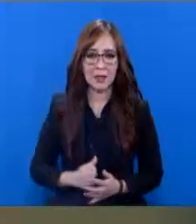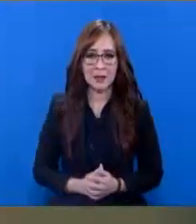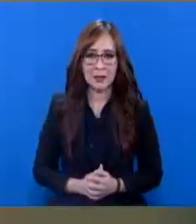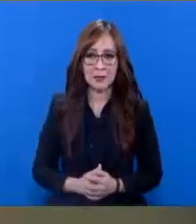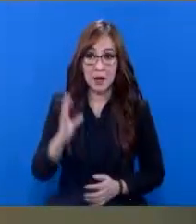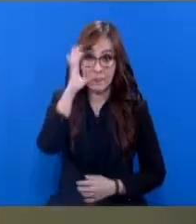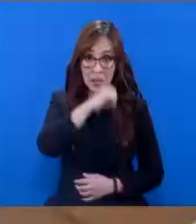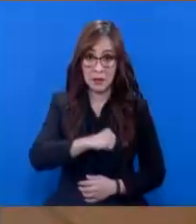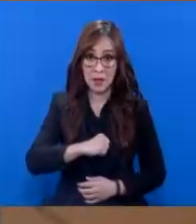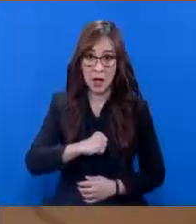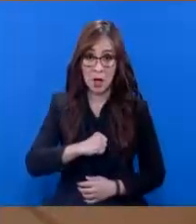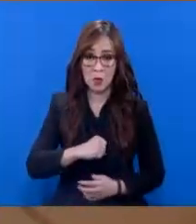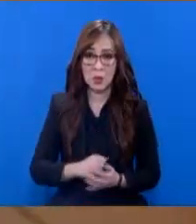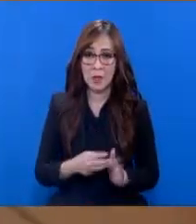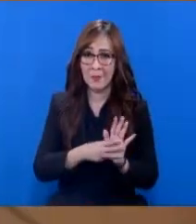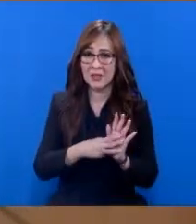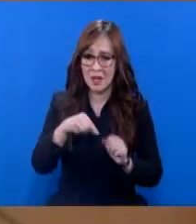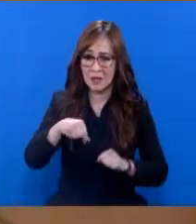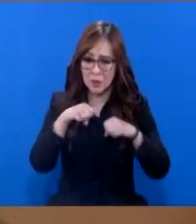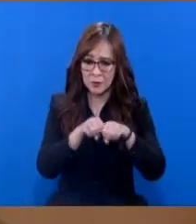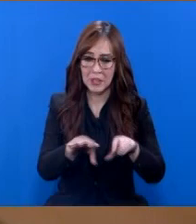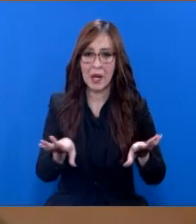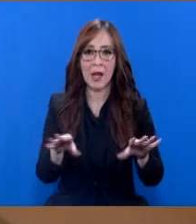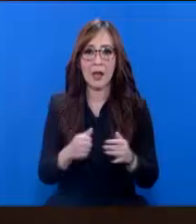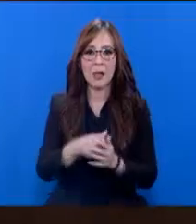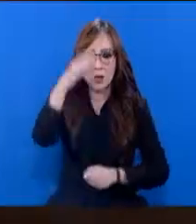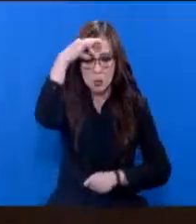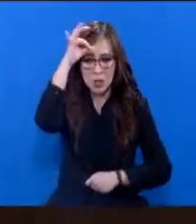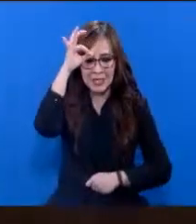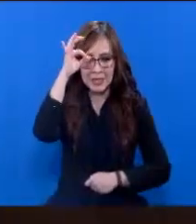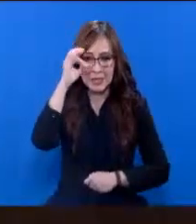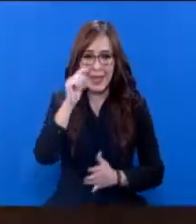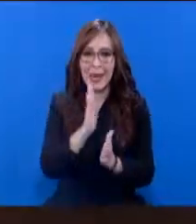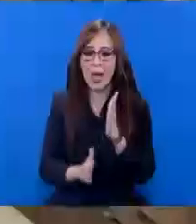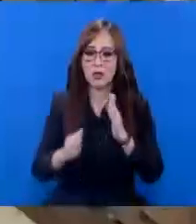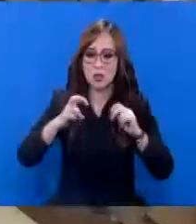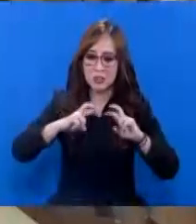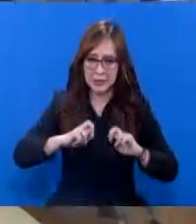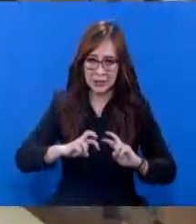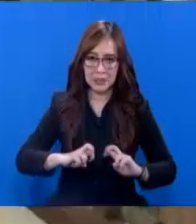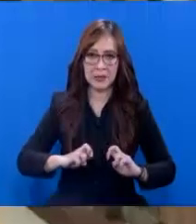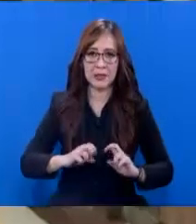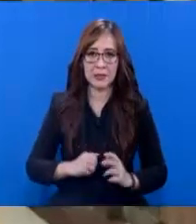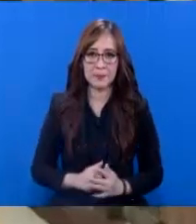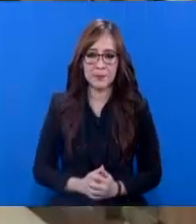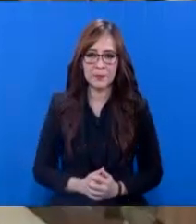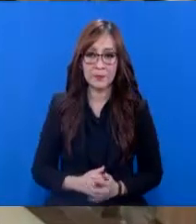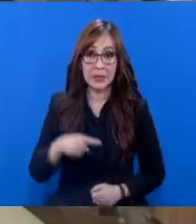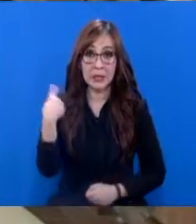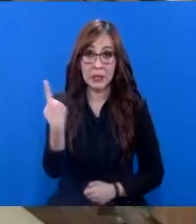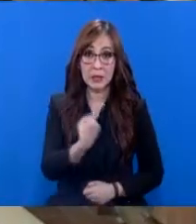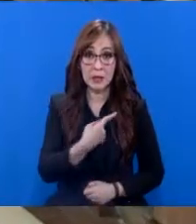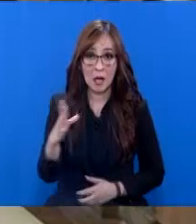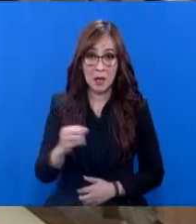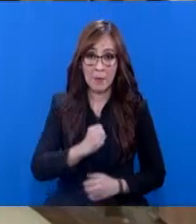Mengetahui peristiwa ini viral di media sosial, Polres Gresik merespons dengan melakukan penyelidikan. Kita baru mendapat informasi